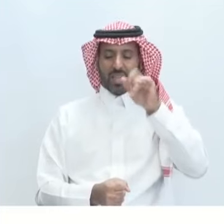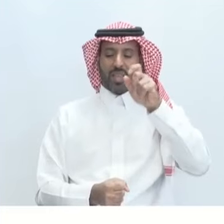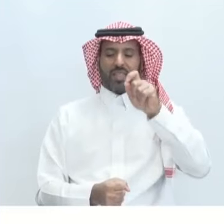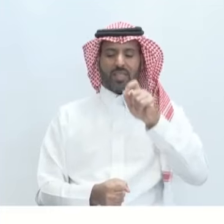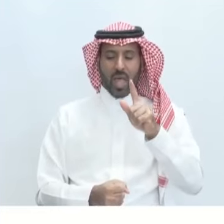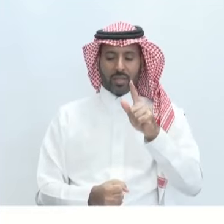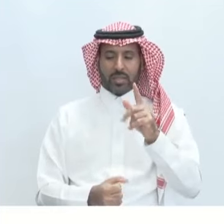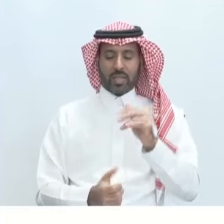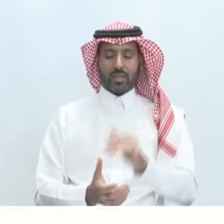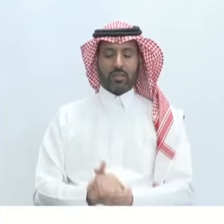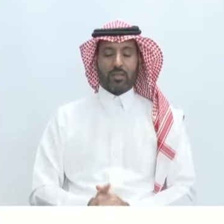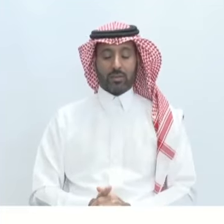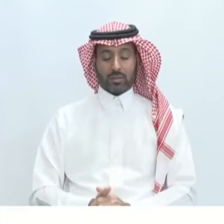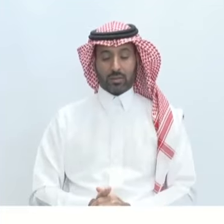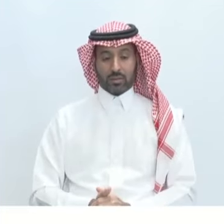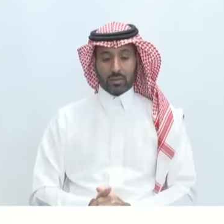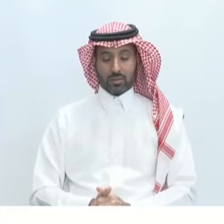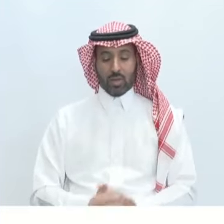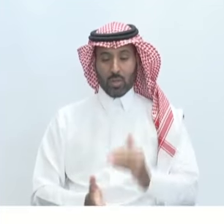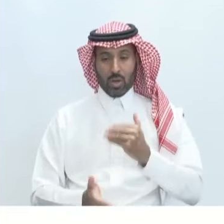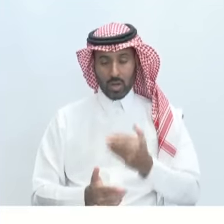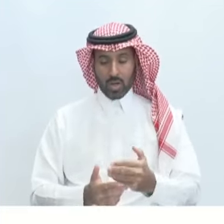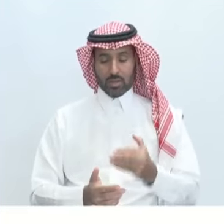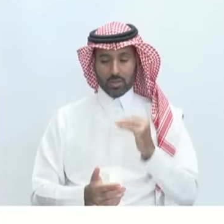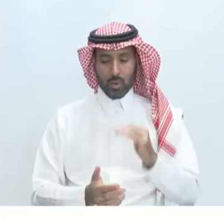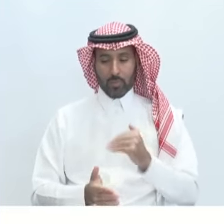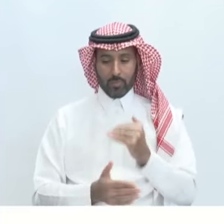ثانيه هذا هو الحل الصحيح لبرمجه